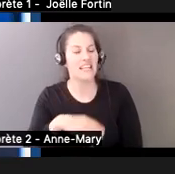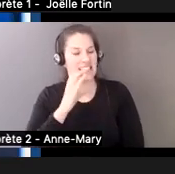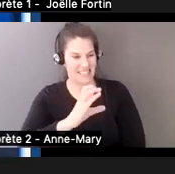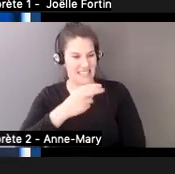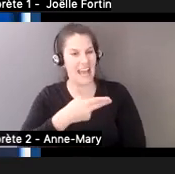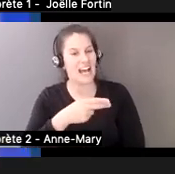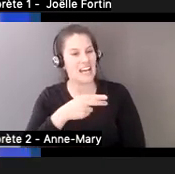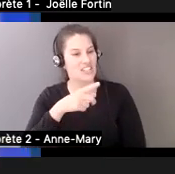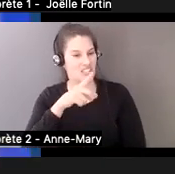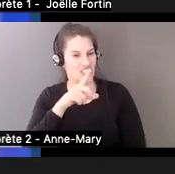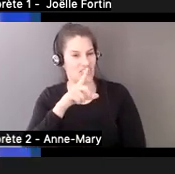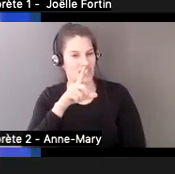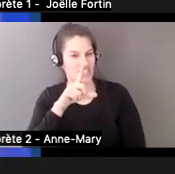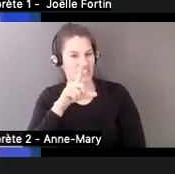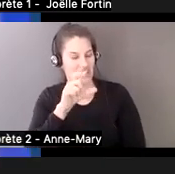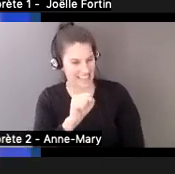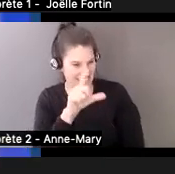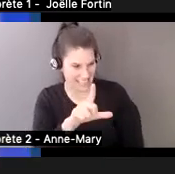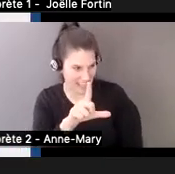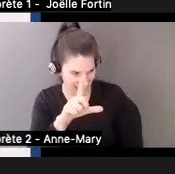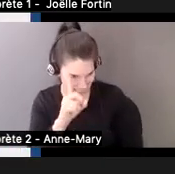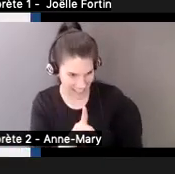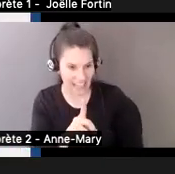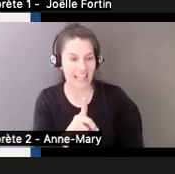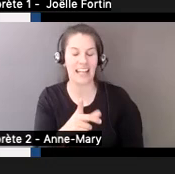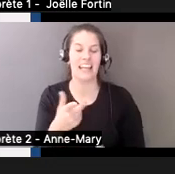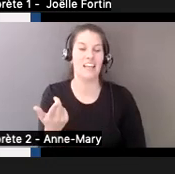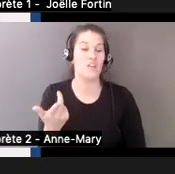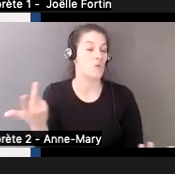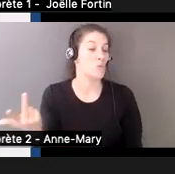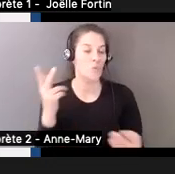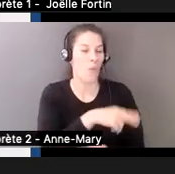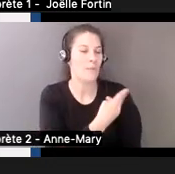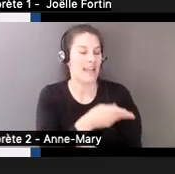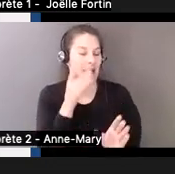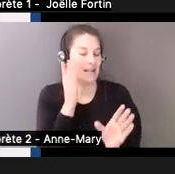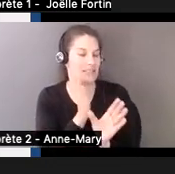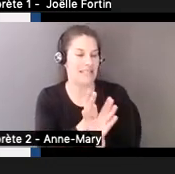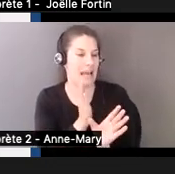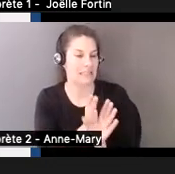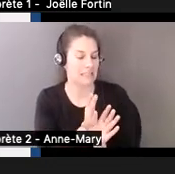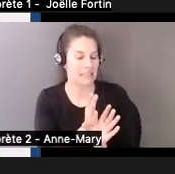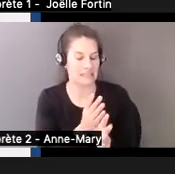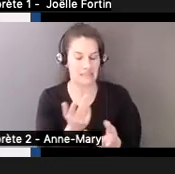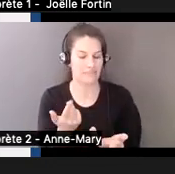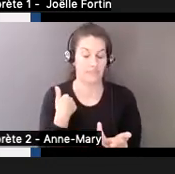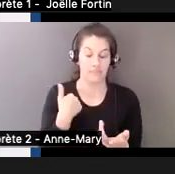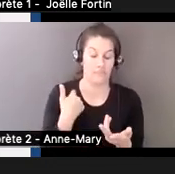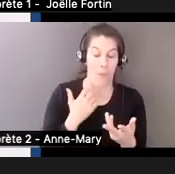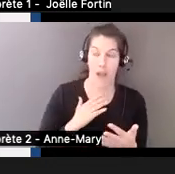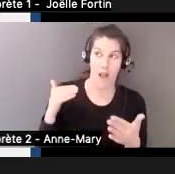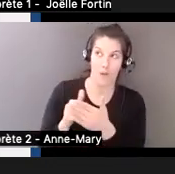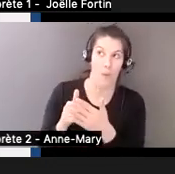SLD, oui. Merci. Oui. Soit l'hôpital psychiatrique. J'ai rien contre ça, mais pour l'avoir vécu